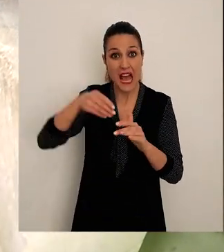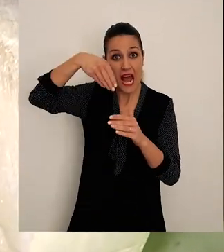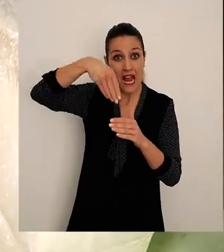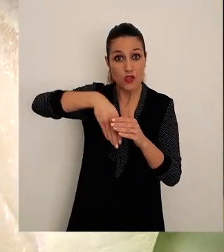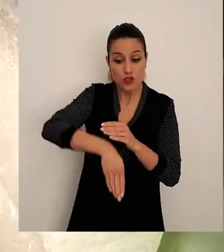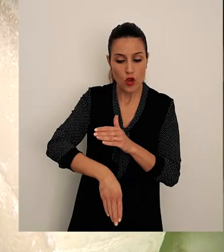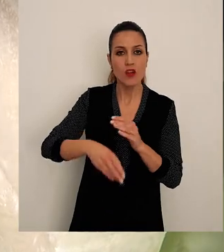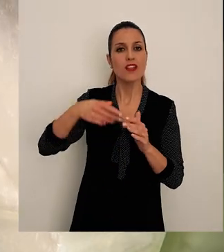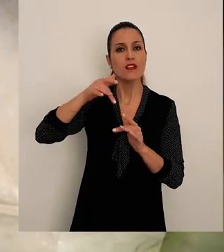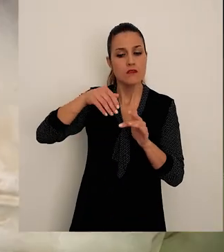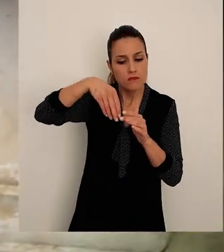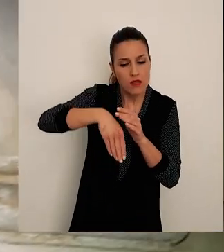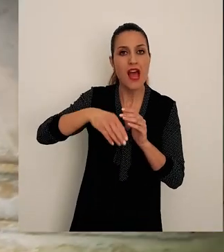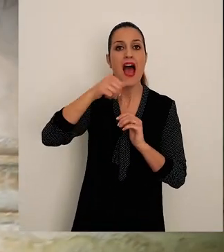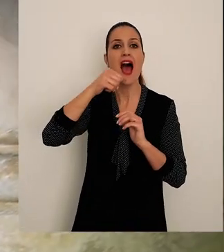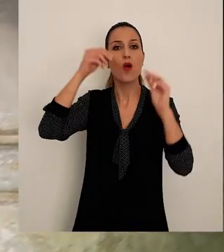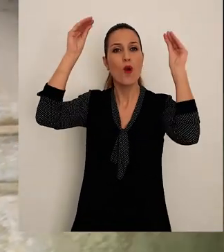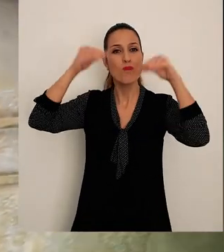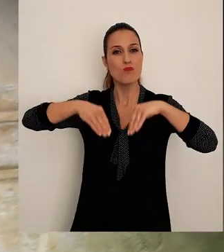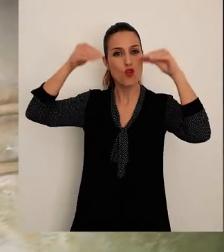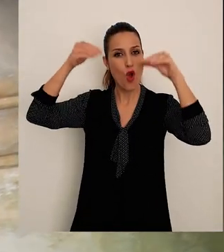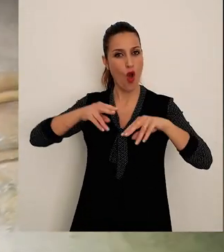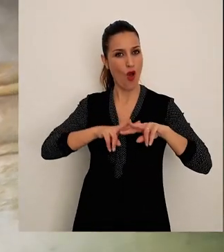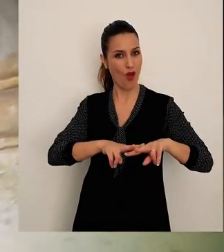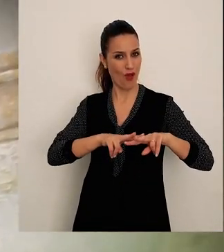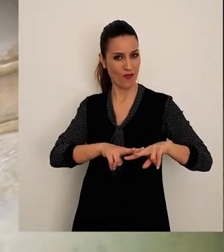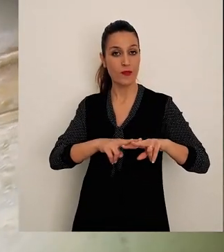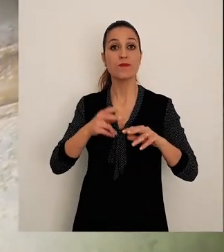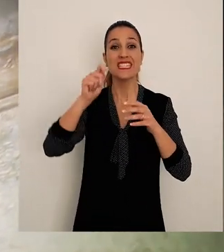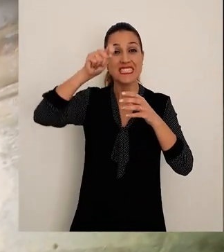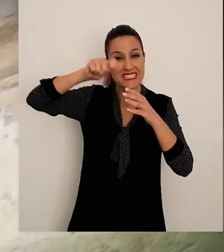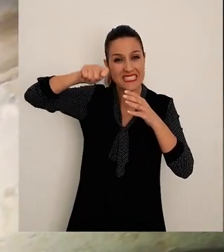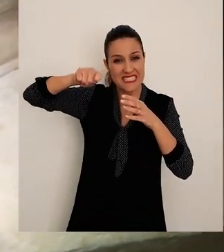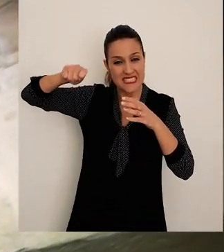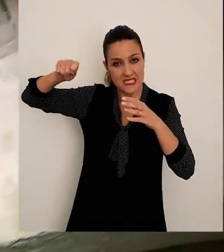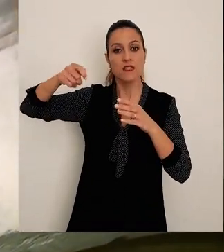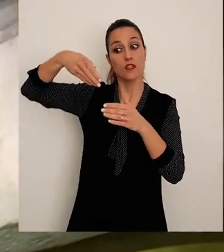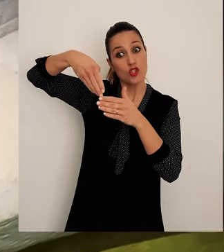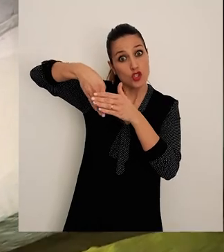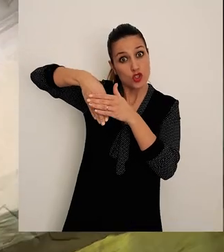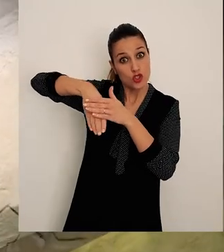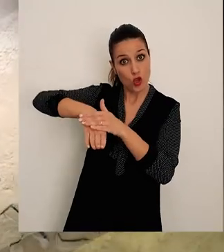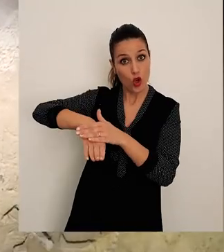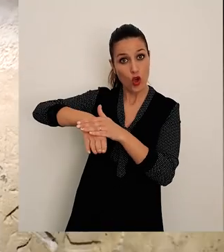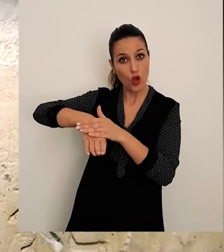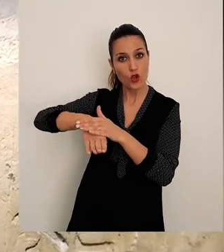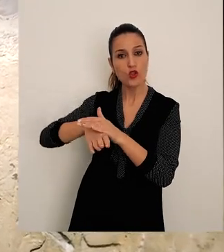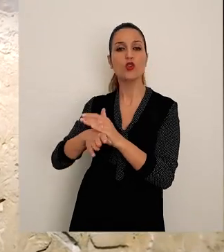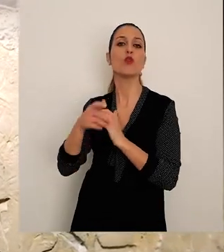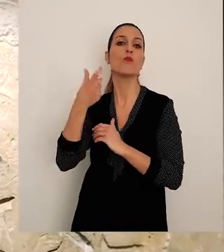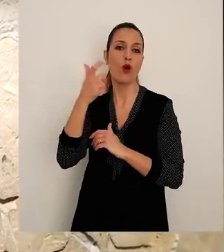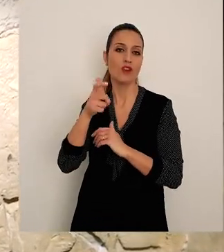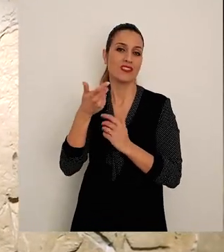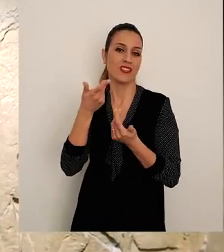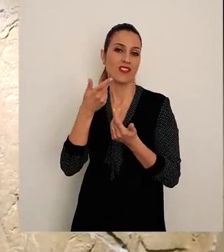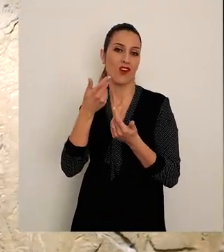che raccolgono e scaricano le acque piovane. Secondo alcune teorie, l'iscrizione fu posizionata nei sotterranei